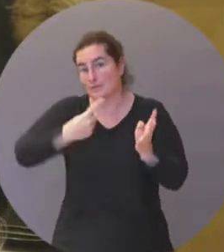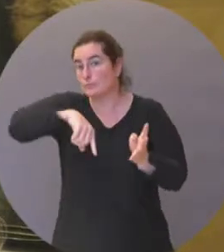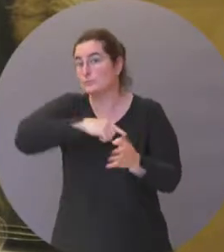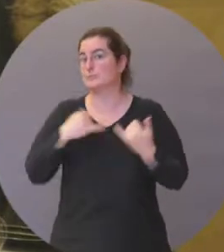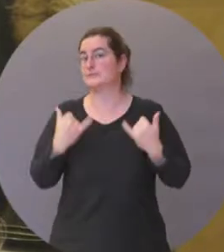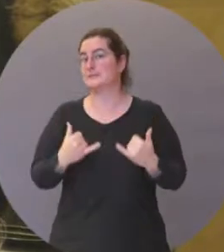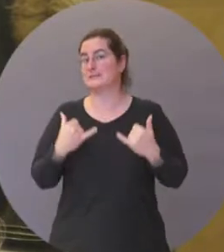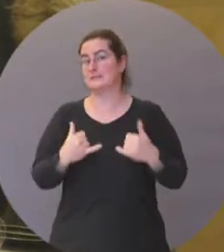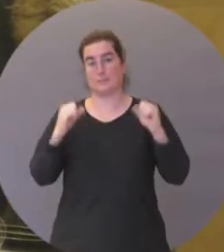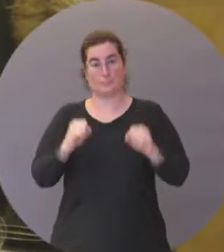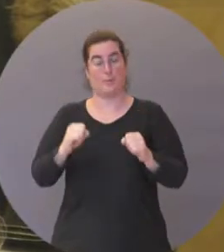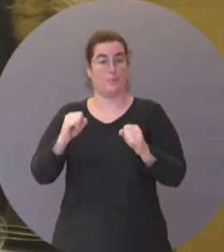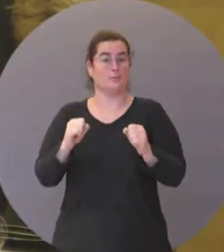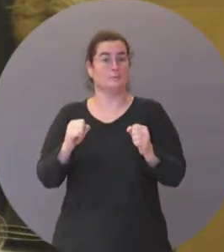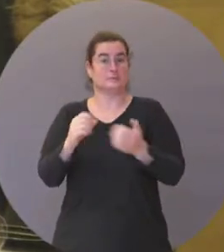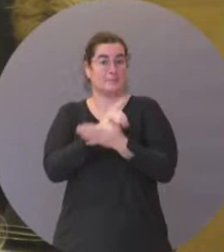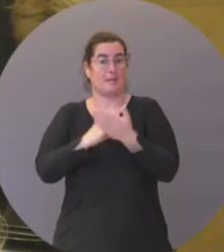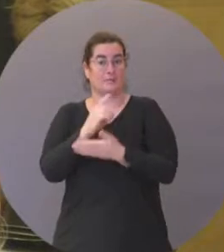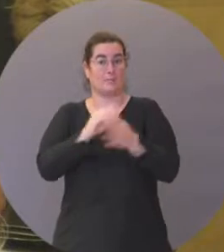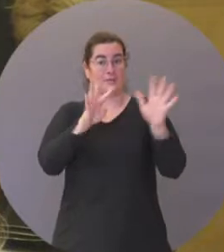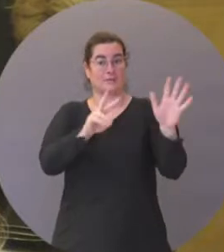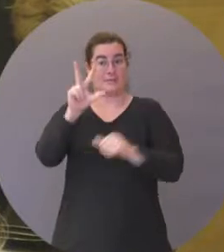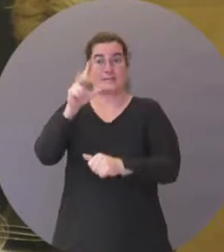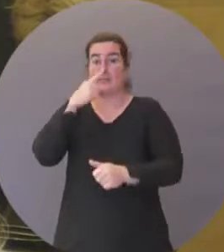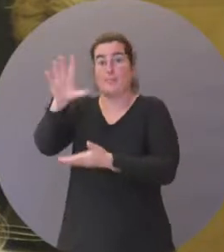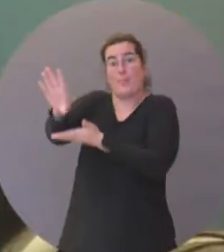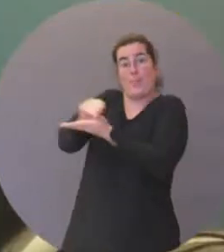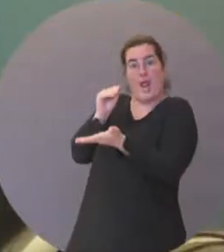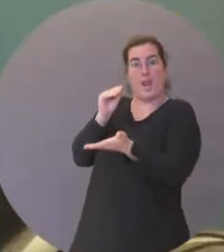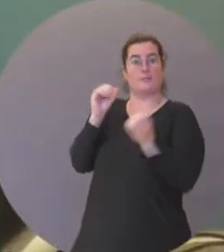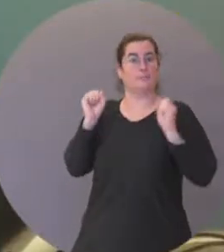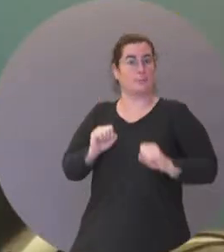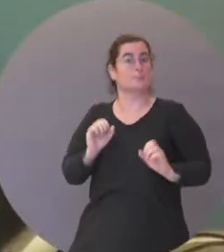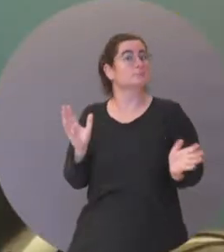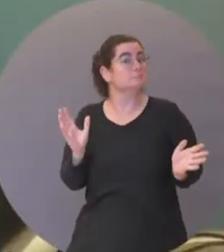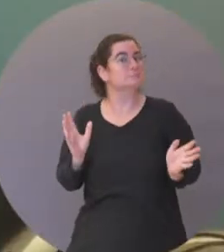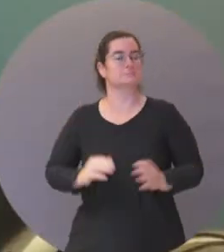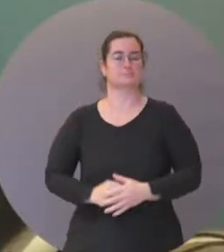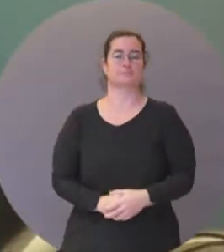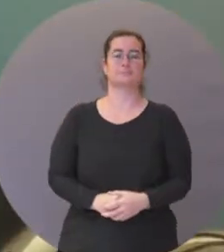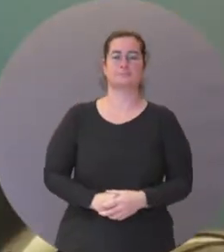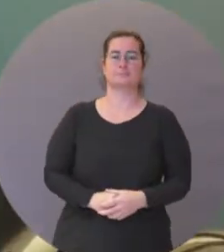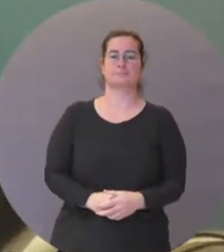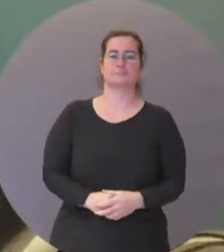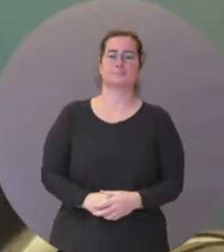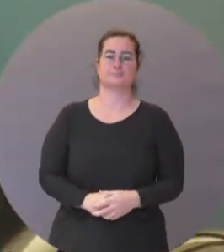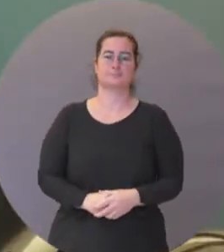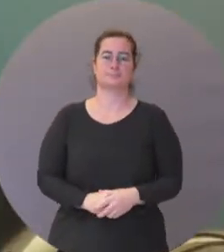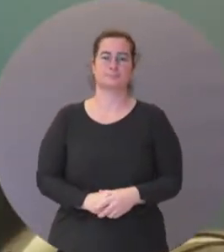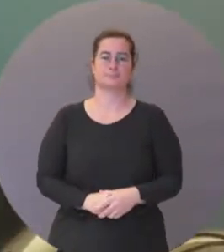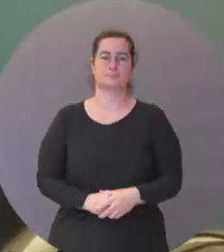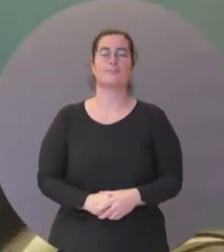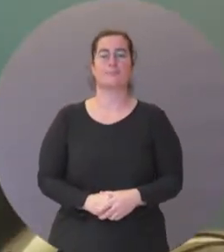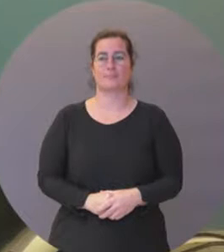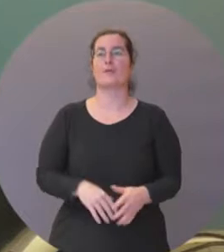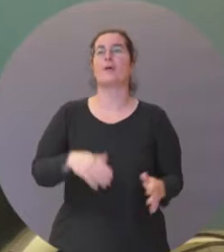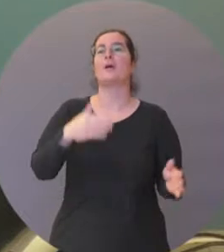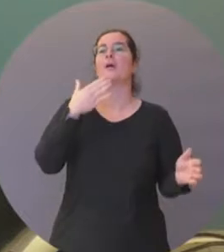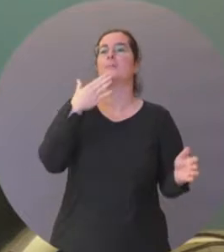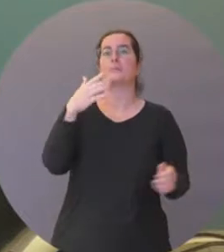qu'en scène Saint-Denis merci beaucoup merci Madame Morel monsieur marteau